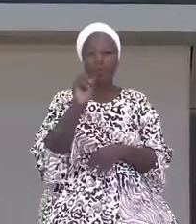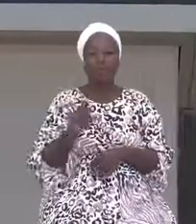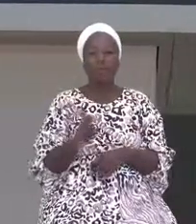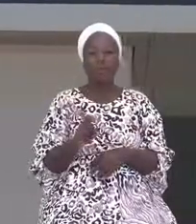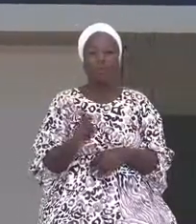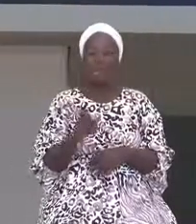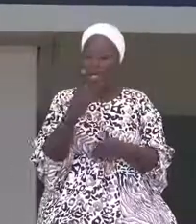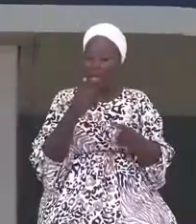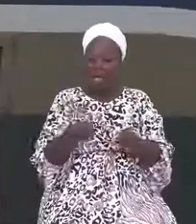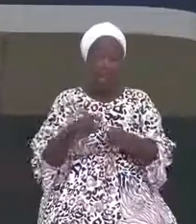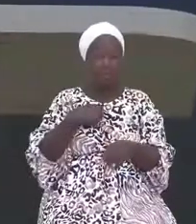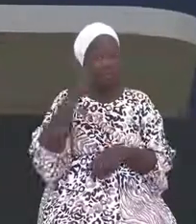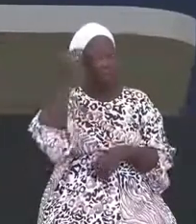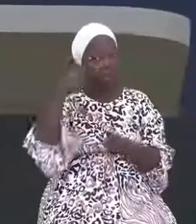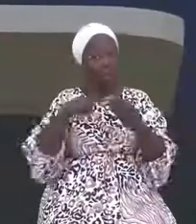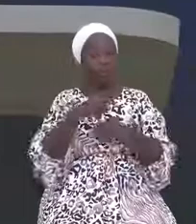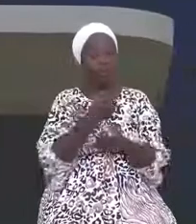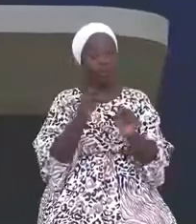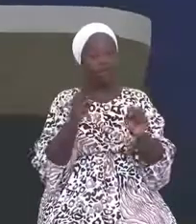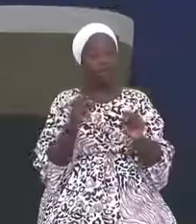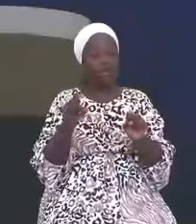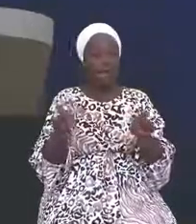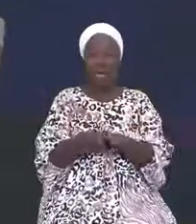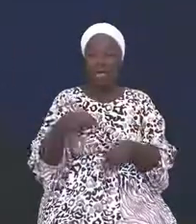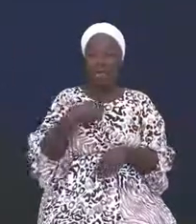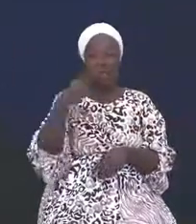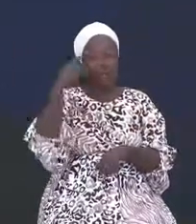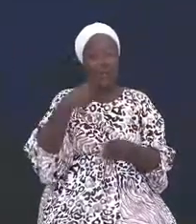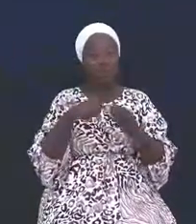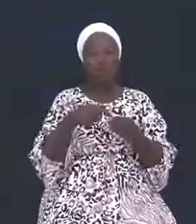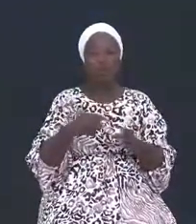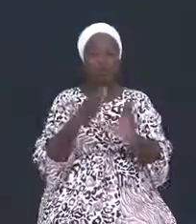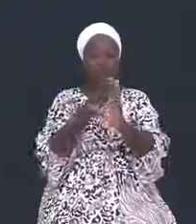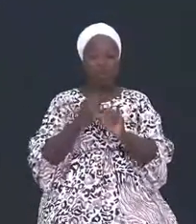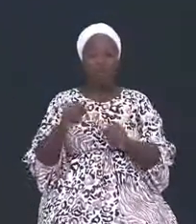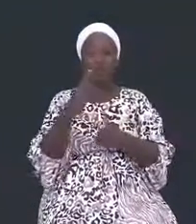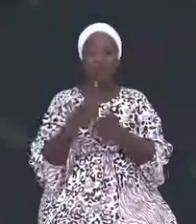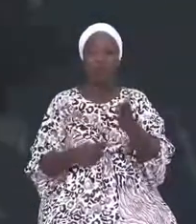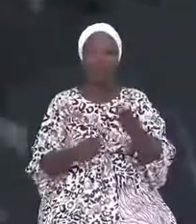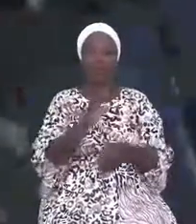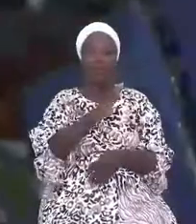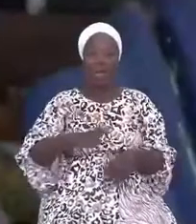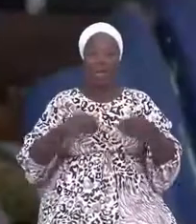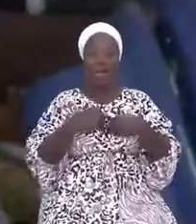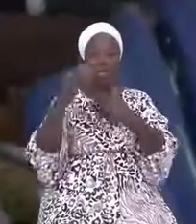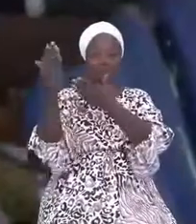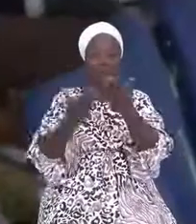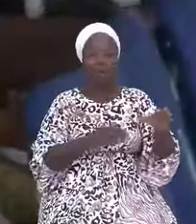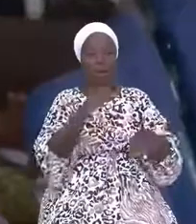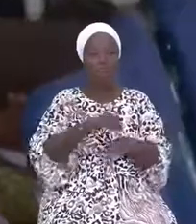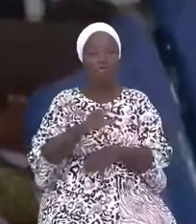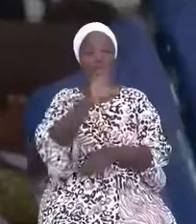salut, comme nous pensons à recevoir ce que Christ nous a amené au